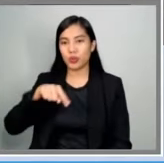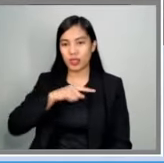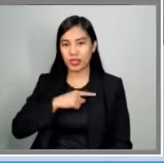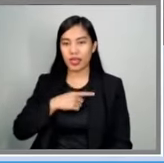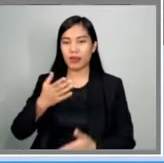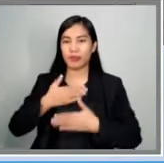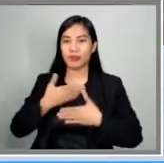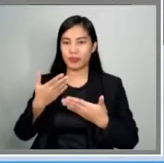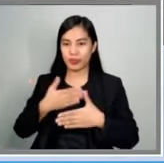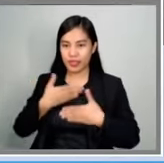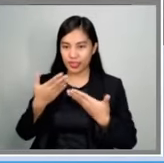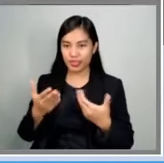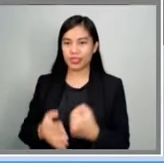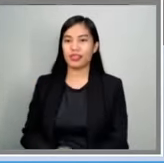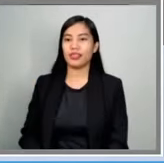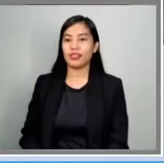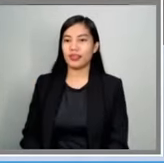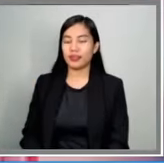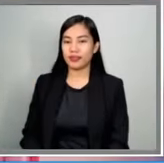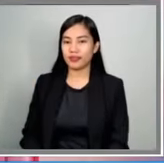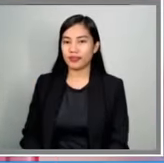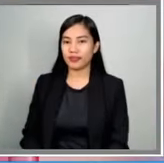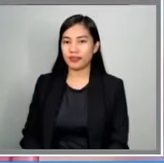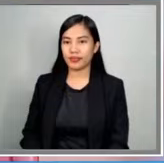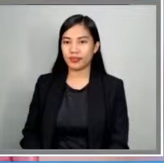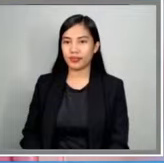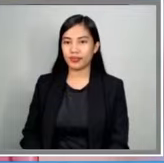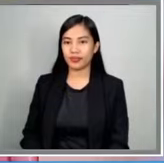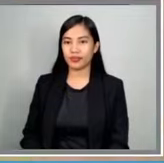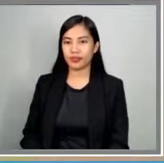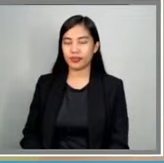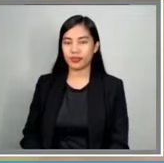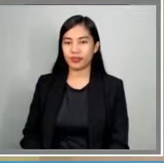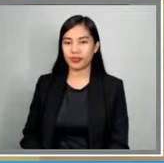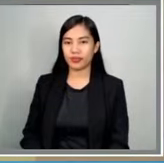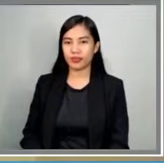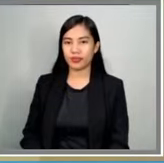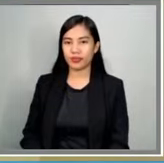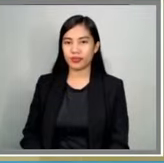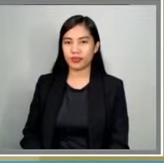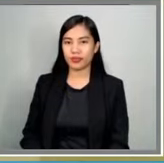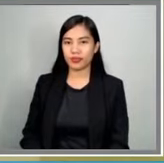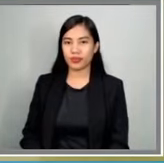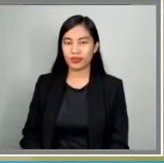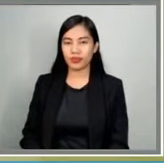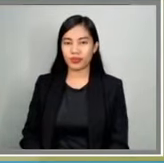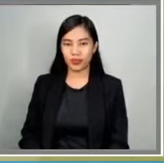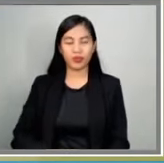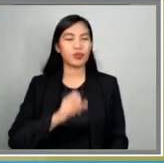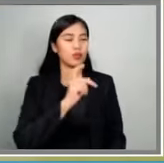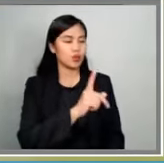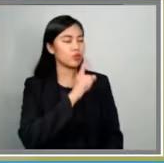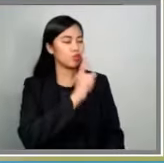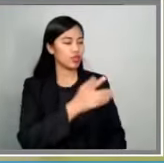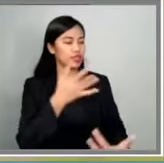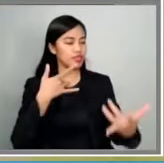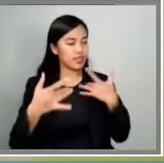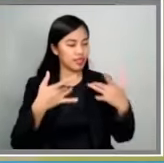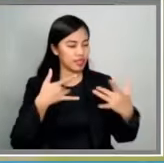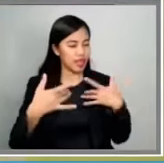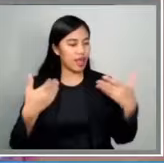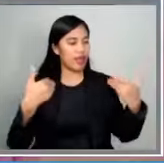Ayun. I think... Katrabaho. Ayan. Uy, exciting to ah. Kasi may action scene